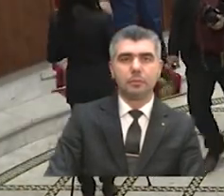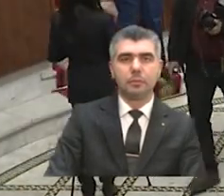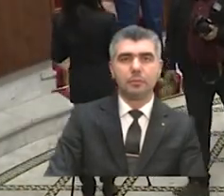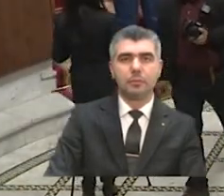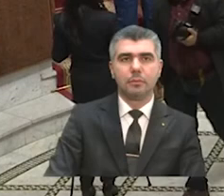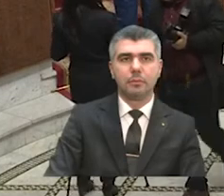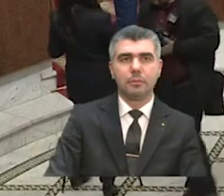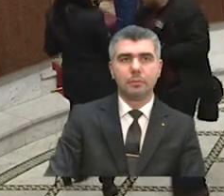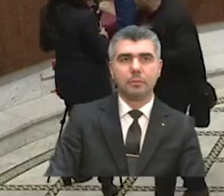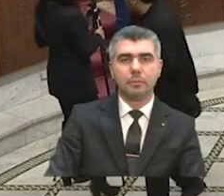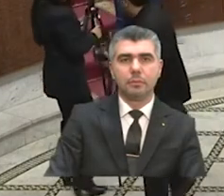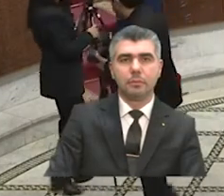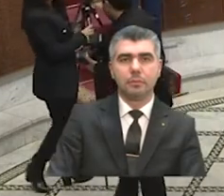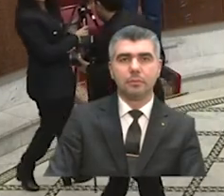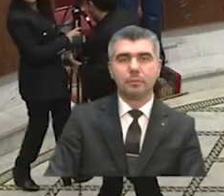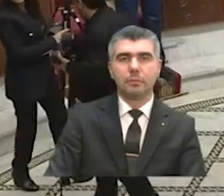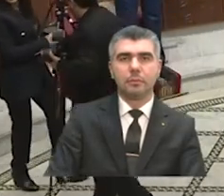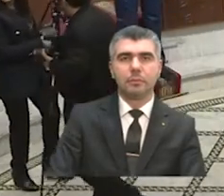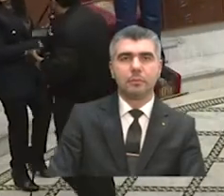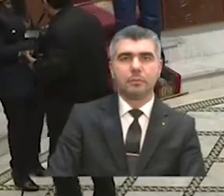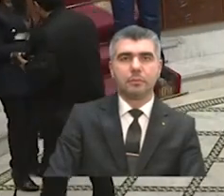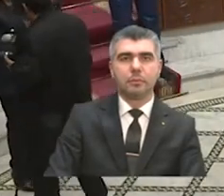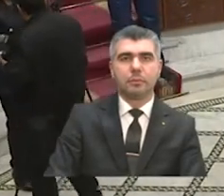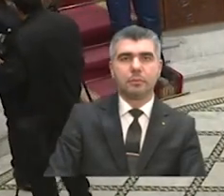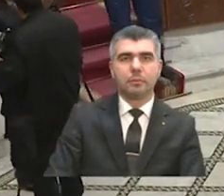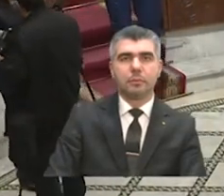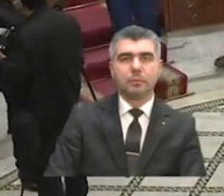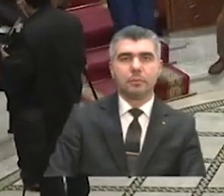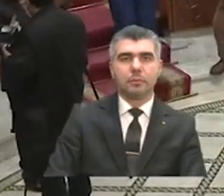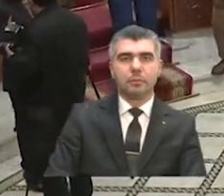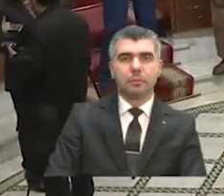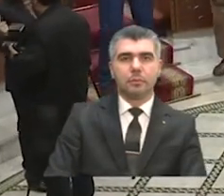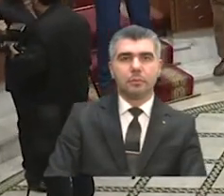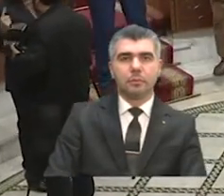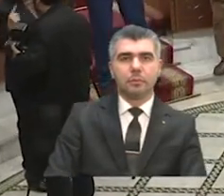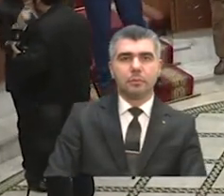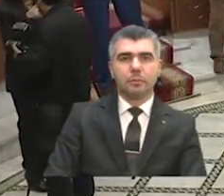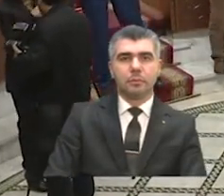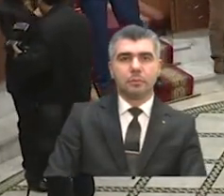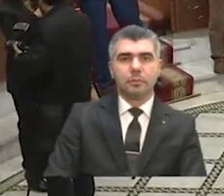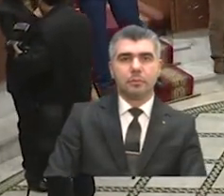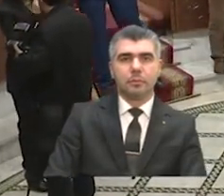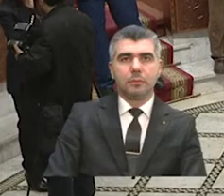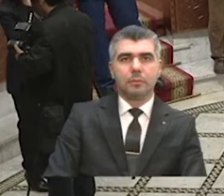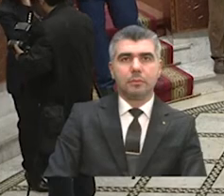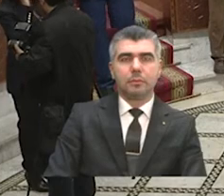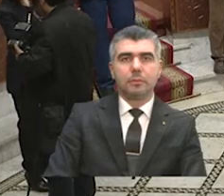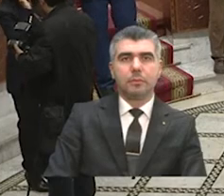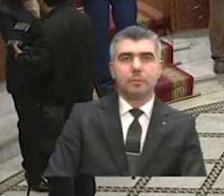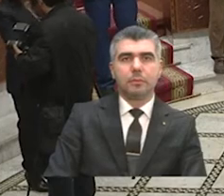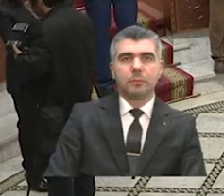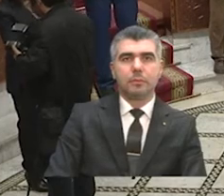parole du groupe de l'Union générale des travailleurs au Maroc.